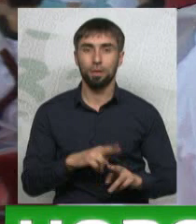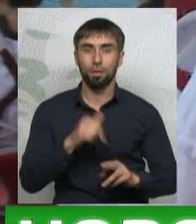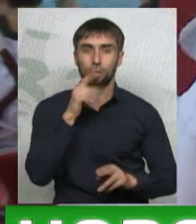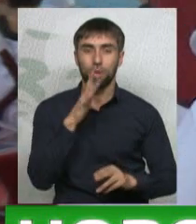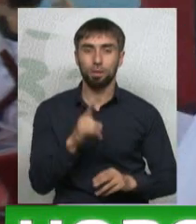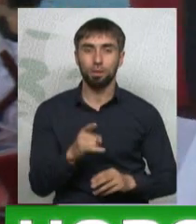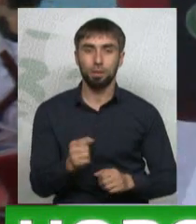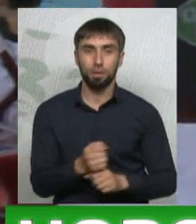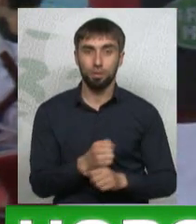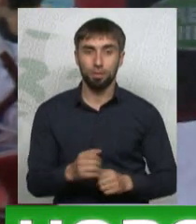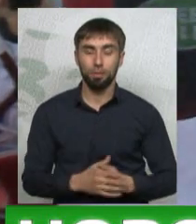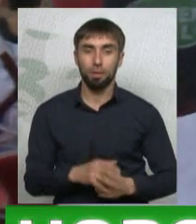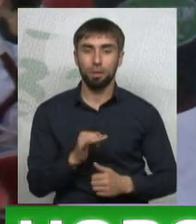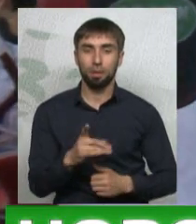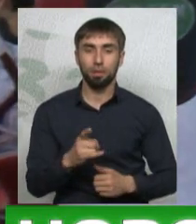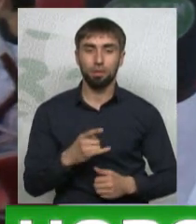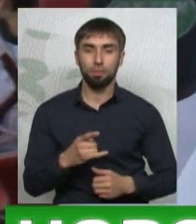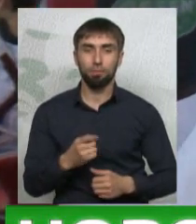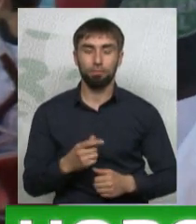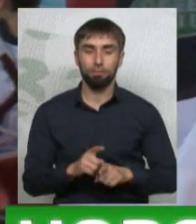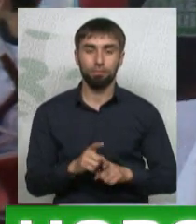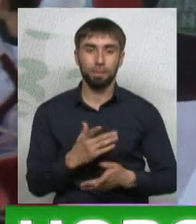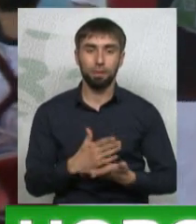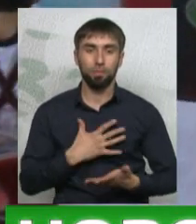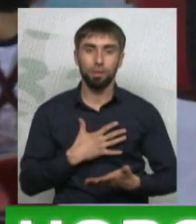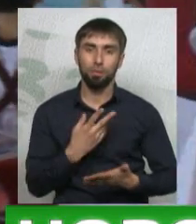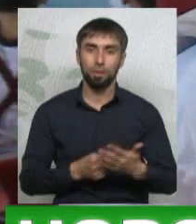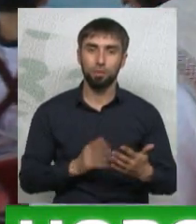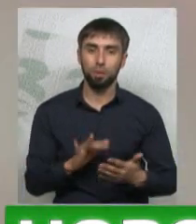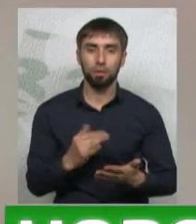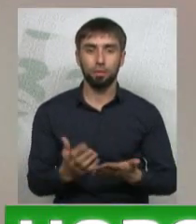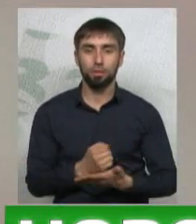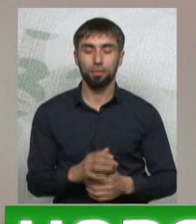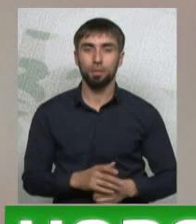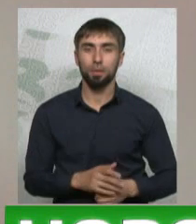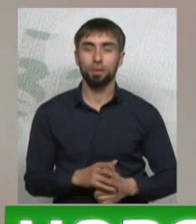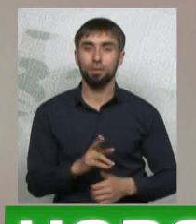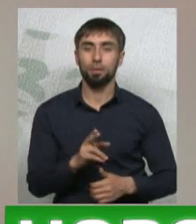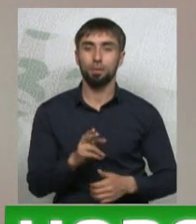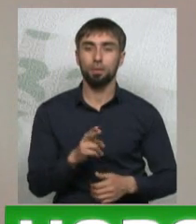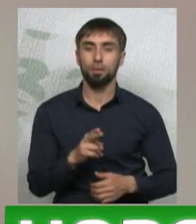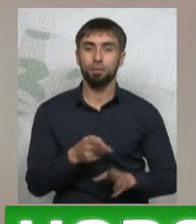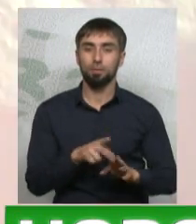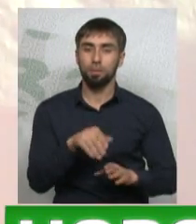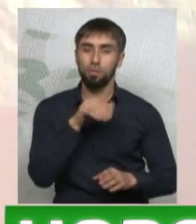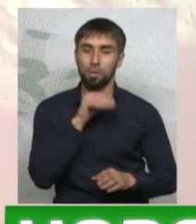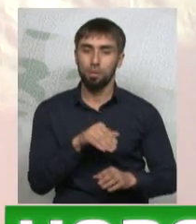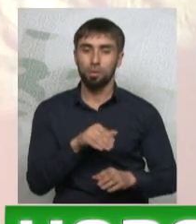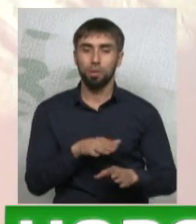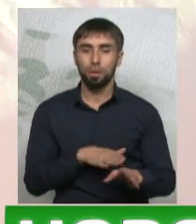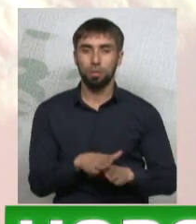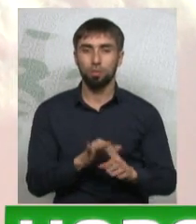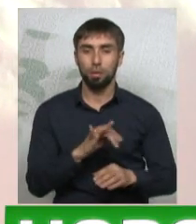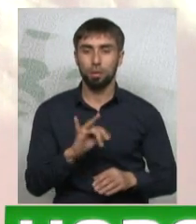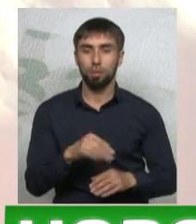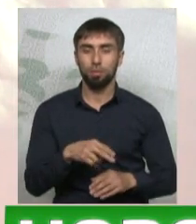ты дерешься, и ты волнуешься, проиграешь ты или выиграешь. Квалифицированное исполнение ударов, блоков и